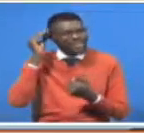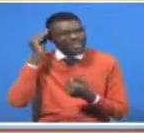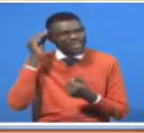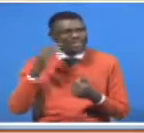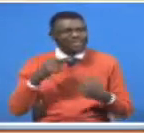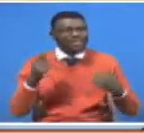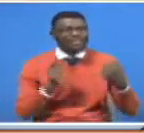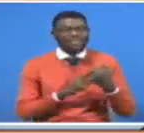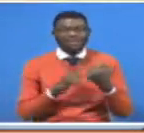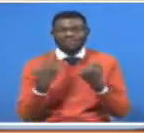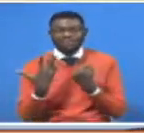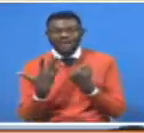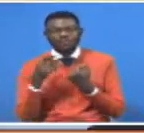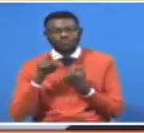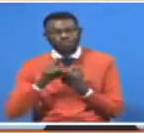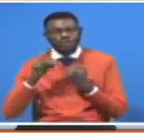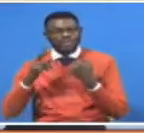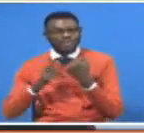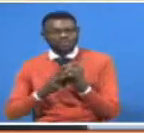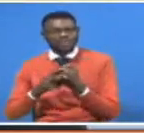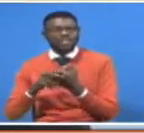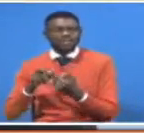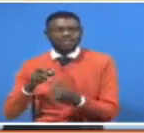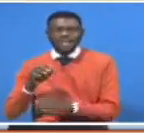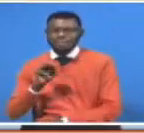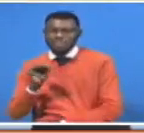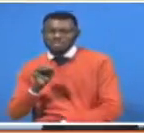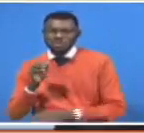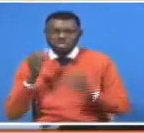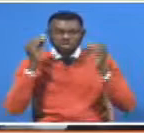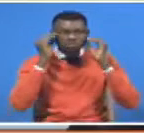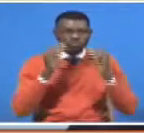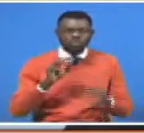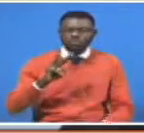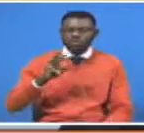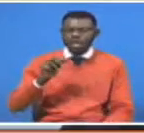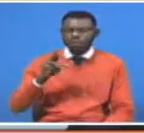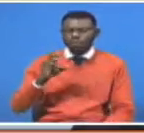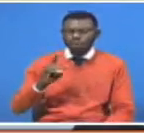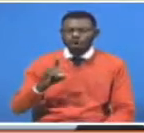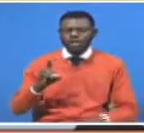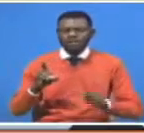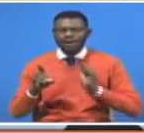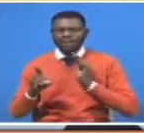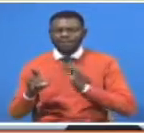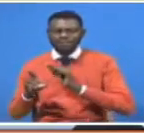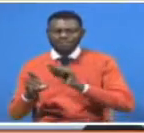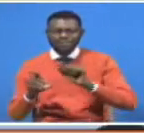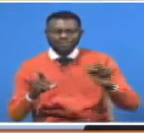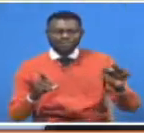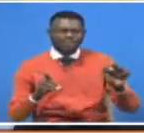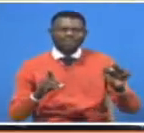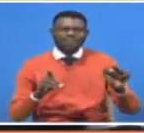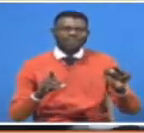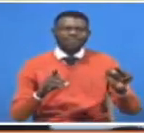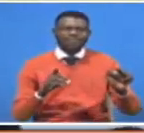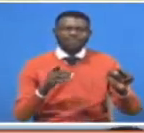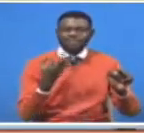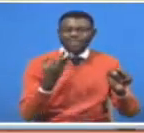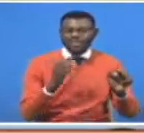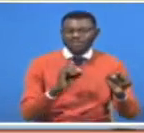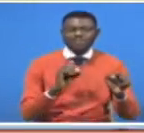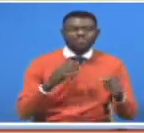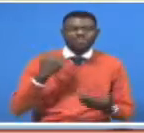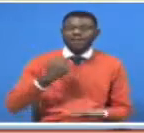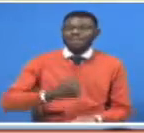milioni 63.7 kwa wanafunzi katika wadi 30 za kaunti ya Mombasa. Ni bajeti ambayo itakuwa